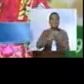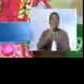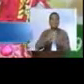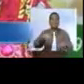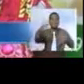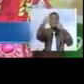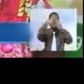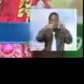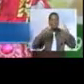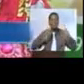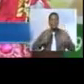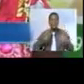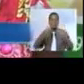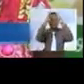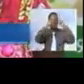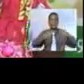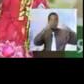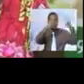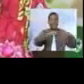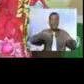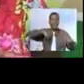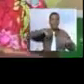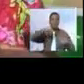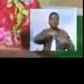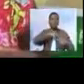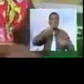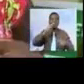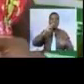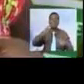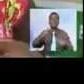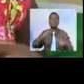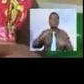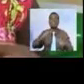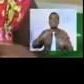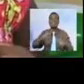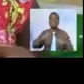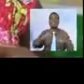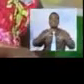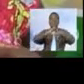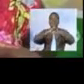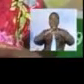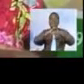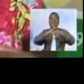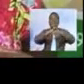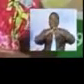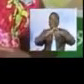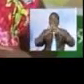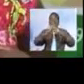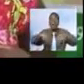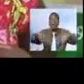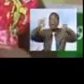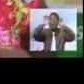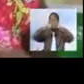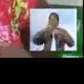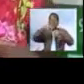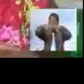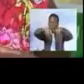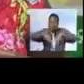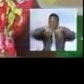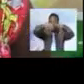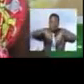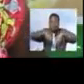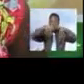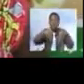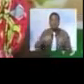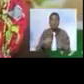deux sous-préfectures. En fait, nous sommes le grenier du département de Daoukro. Mais